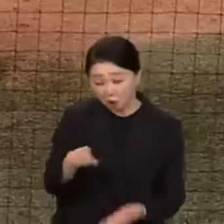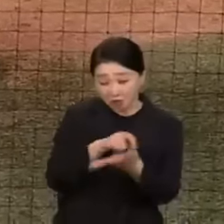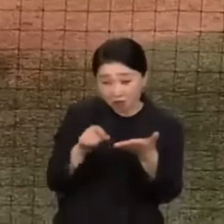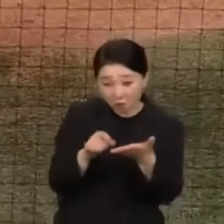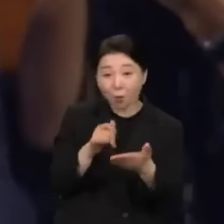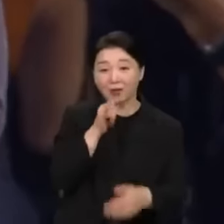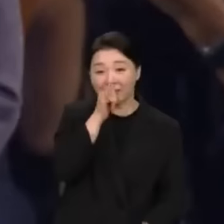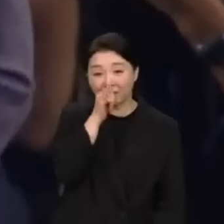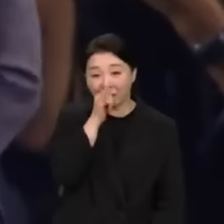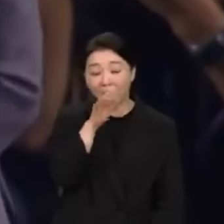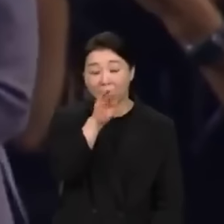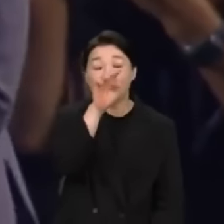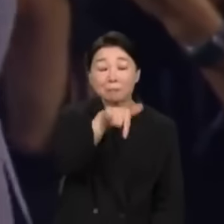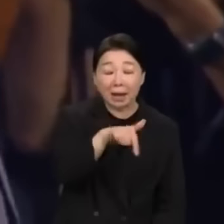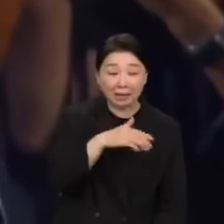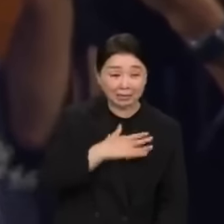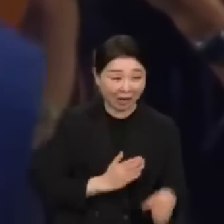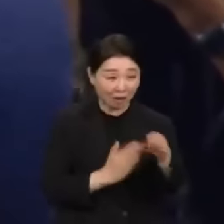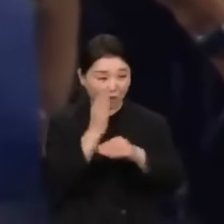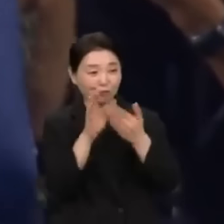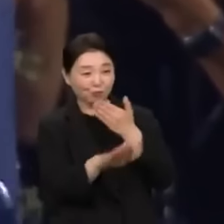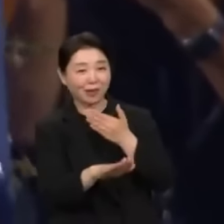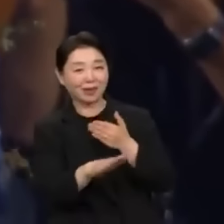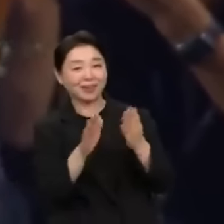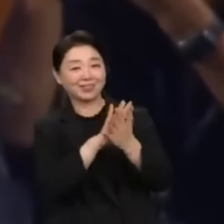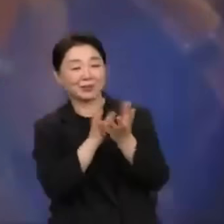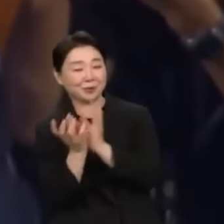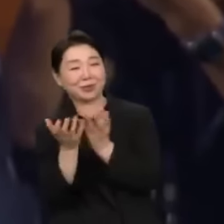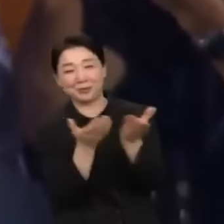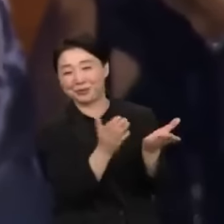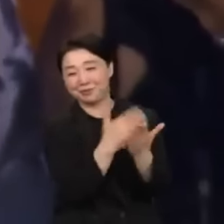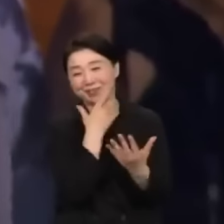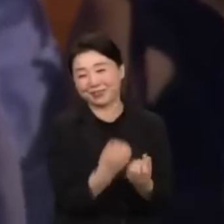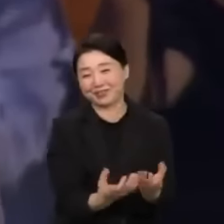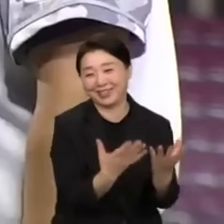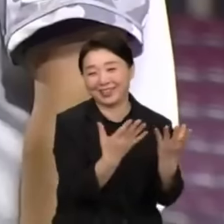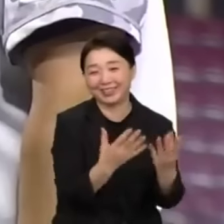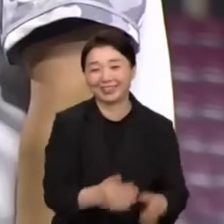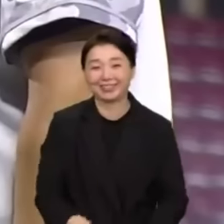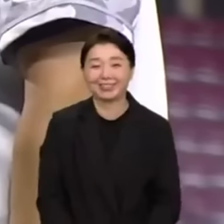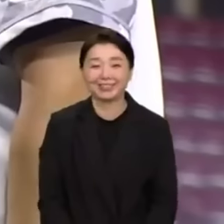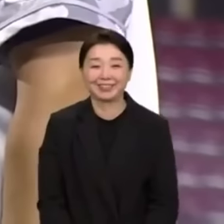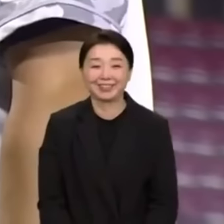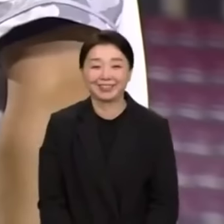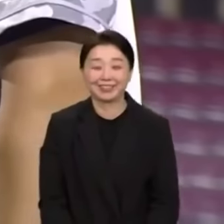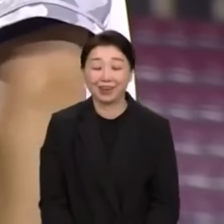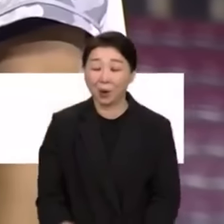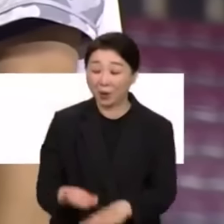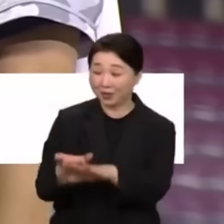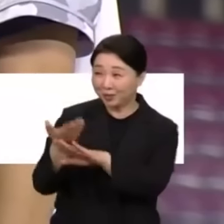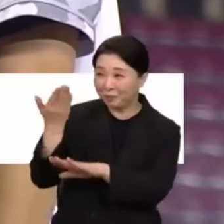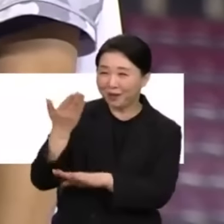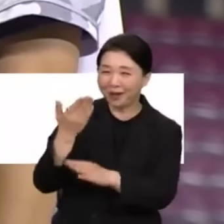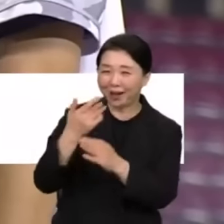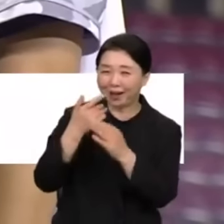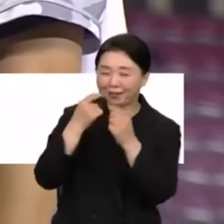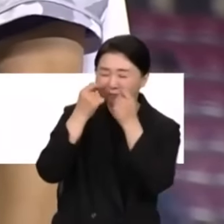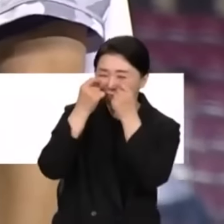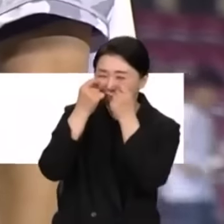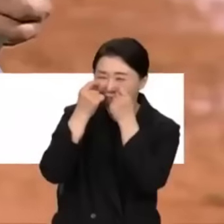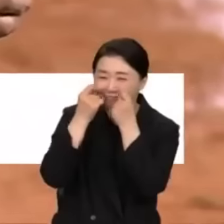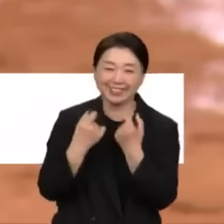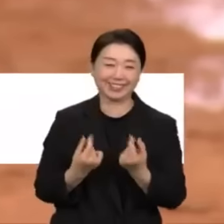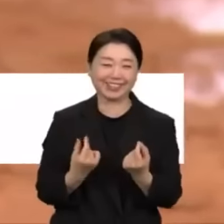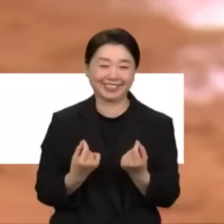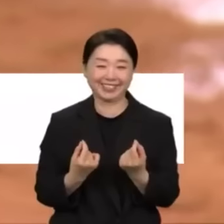보유자였던 박용택은 자신을 넘어선 후배에게 직접 꽃다발을 건네며 축하했습니다. 선배님께서 눈물을 좀 글썽거리시는